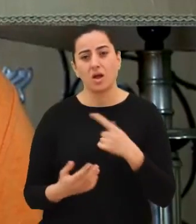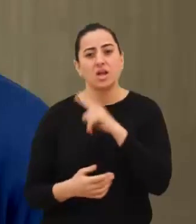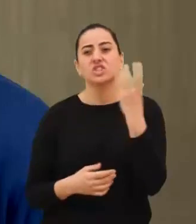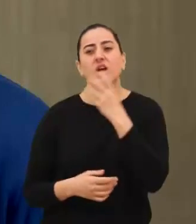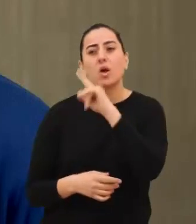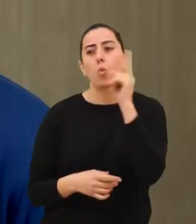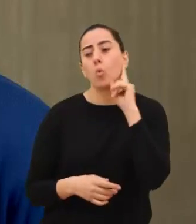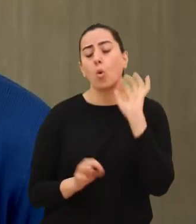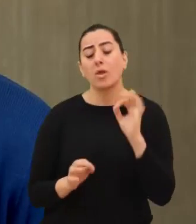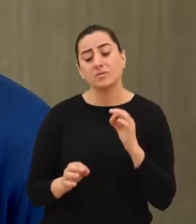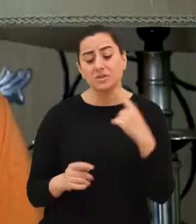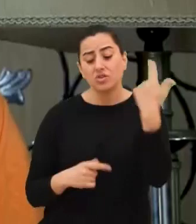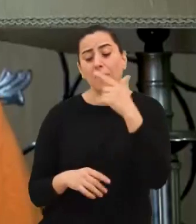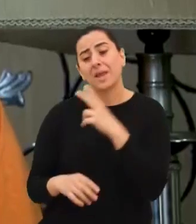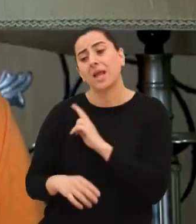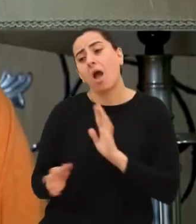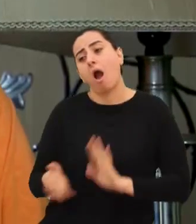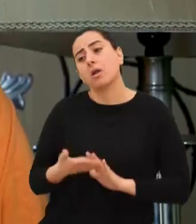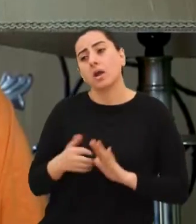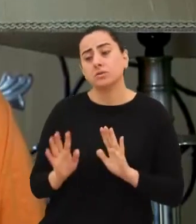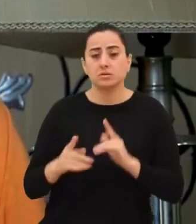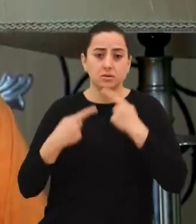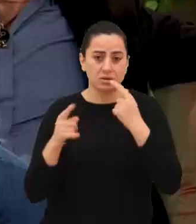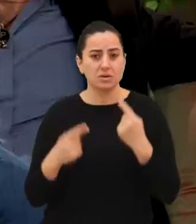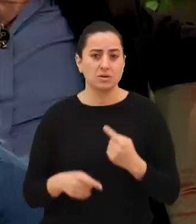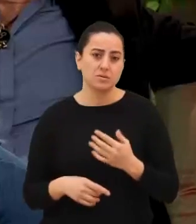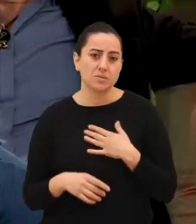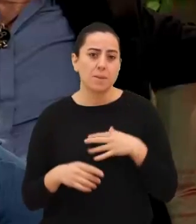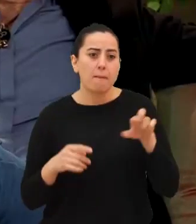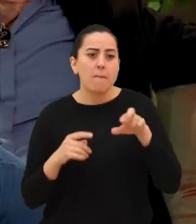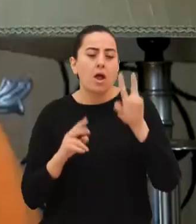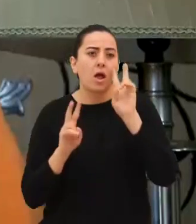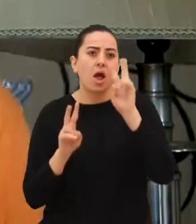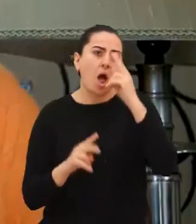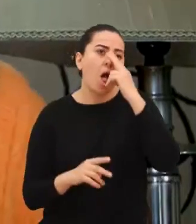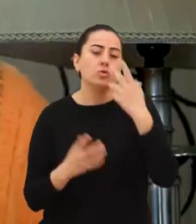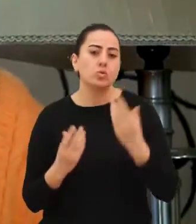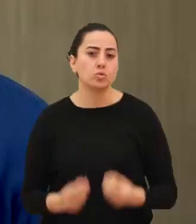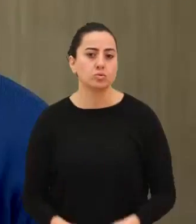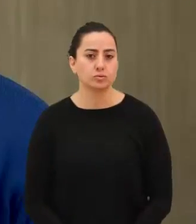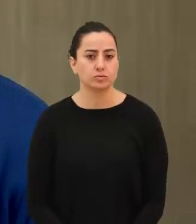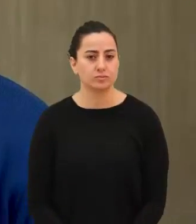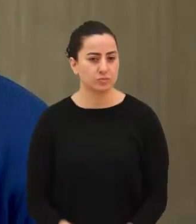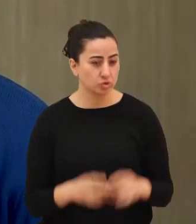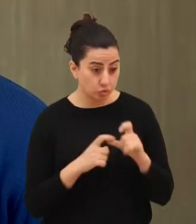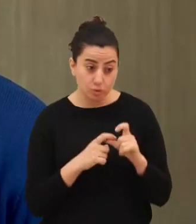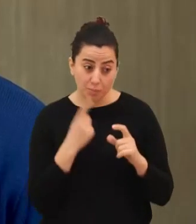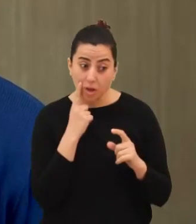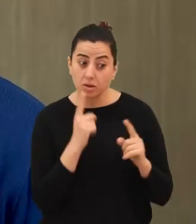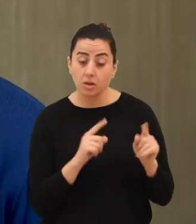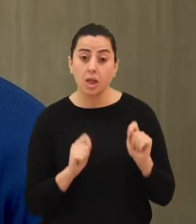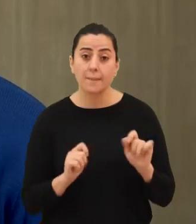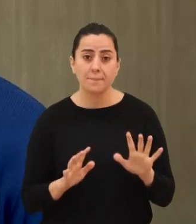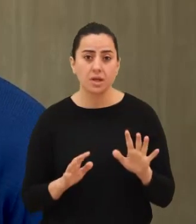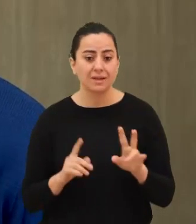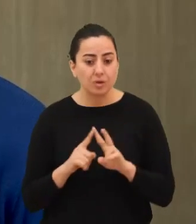diye. Lütfen çekmeyin sadece arkadaşım. Biz de paparazzi programlarından falan görüyoruz izliyoruz işte. Şükrü Efendi yapma Allah aşkına